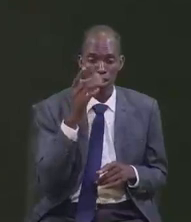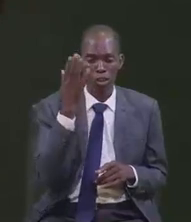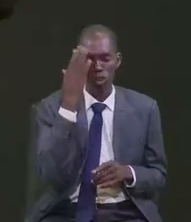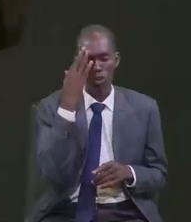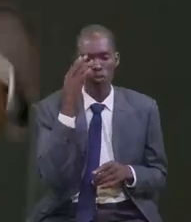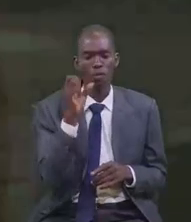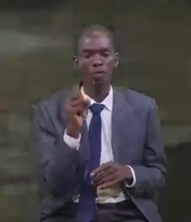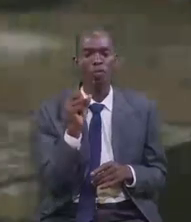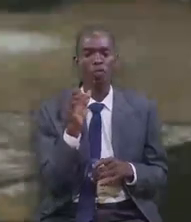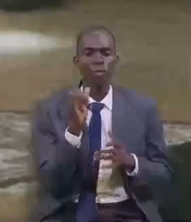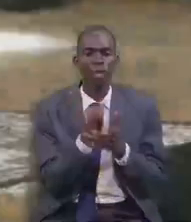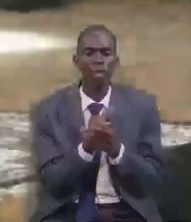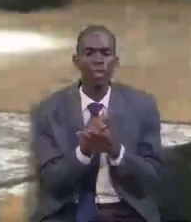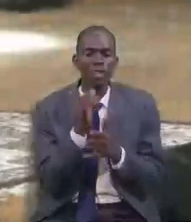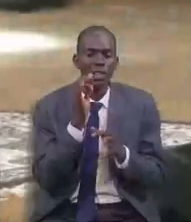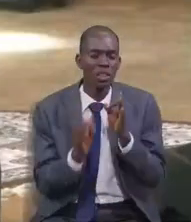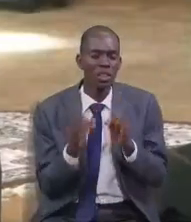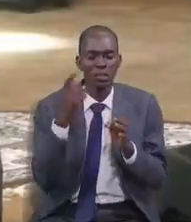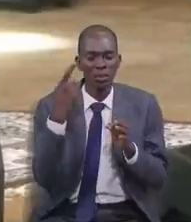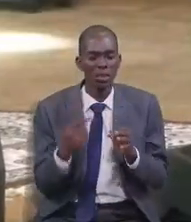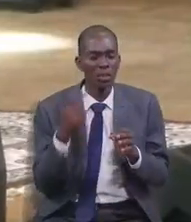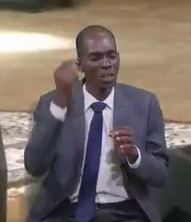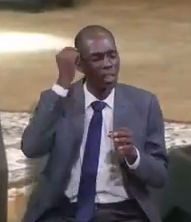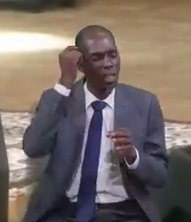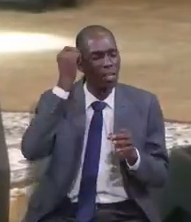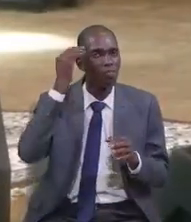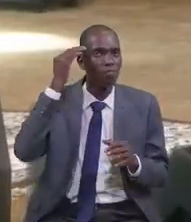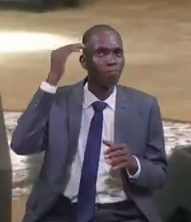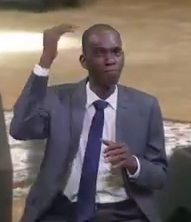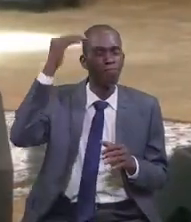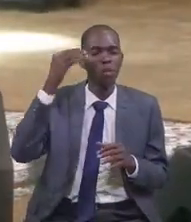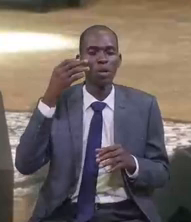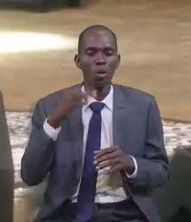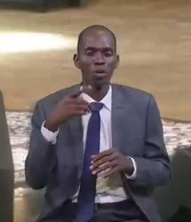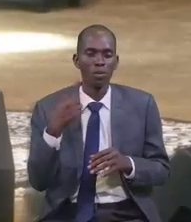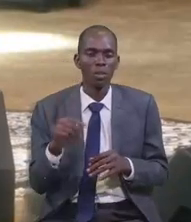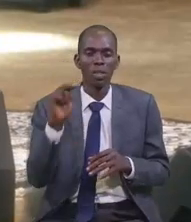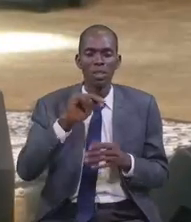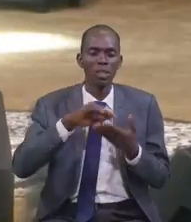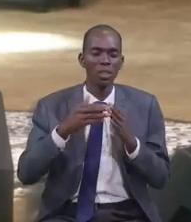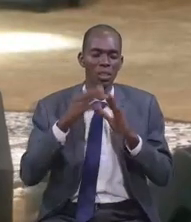que le symbole du Nazaréat, si c'est ôté,